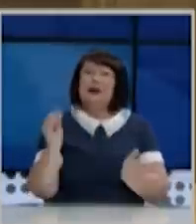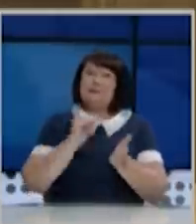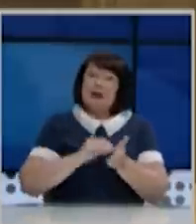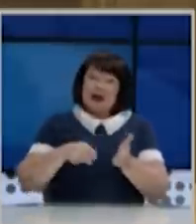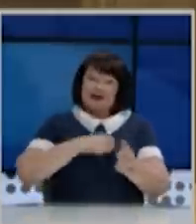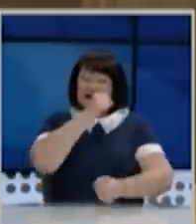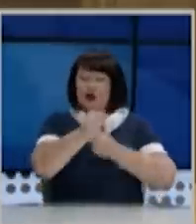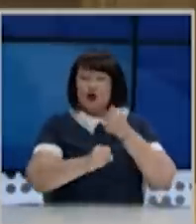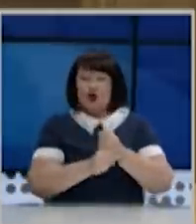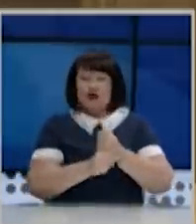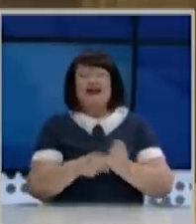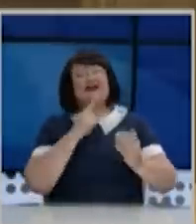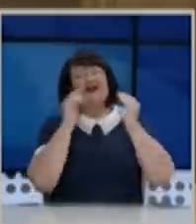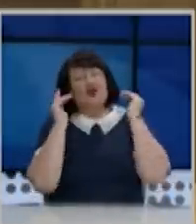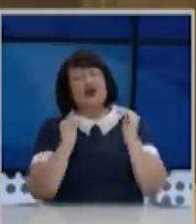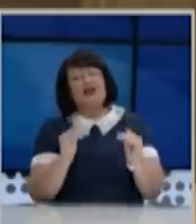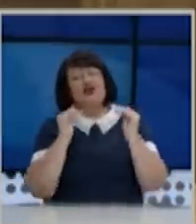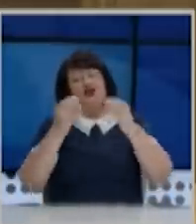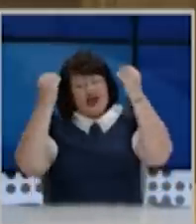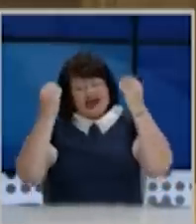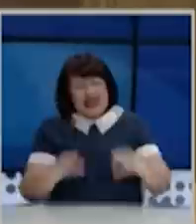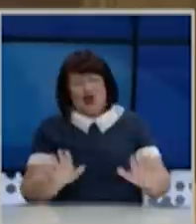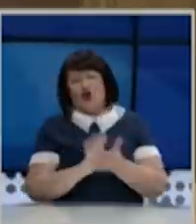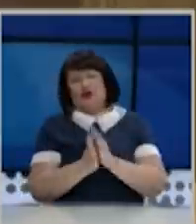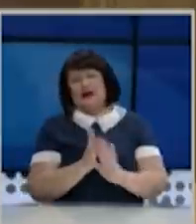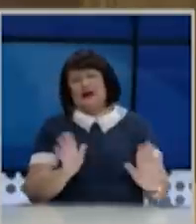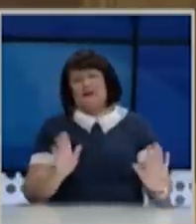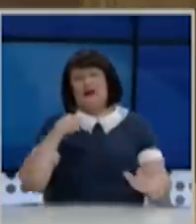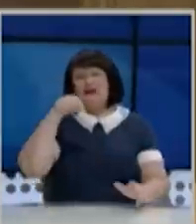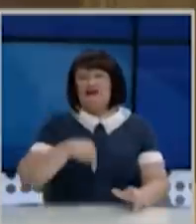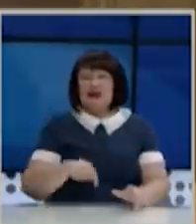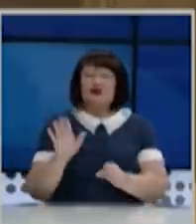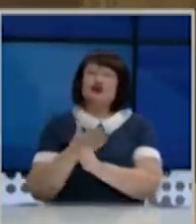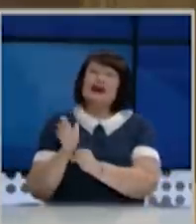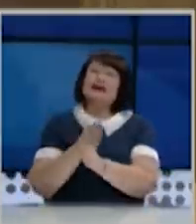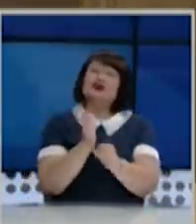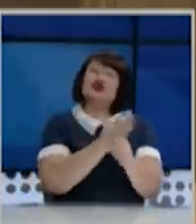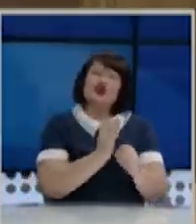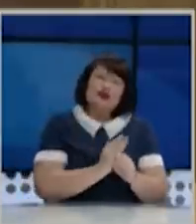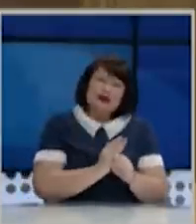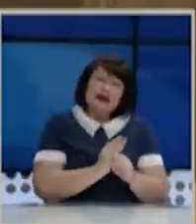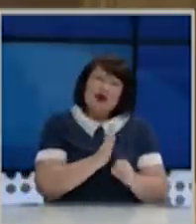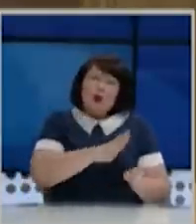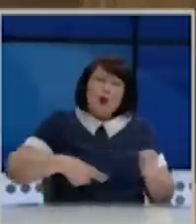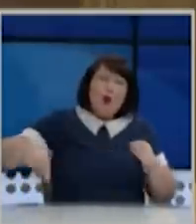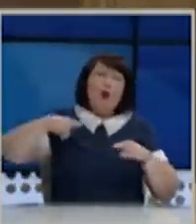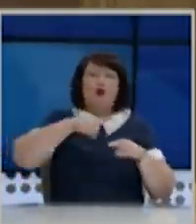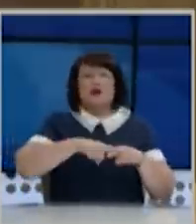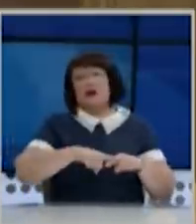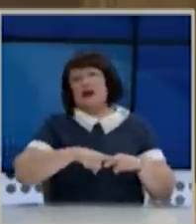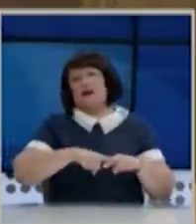λοιπόν, το ίδιο και ακόμα χειρότερο σκηνικό, αφού φέτος η καταστροφή αγκάλιασε όλη την Ελλάδα, από την